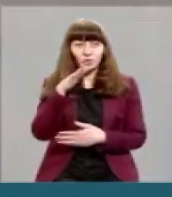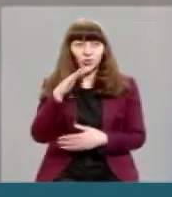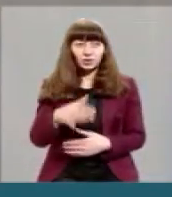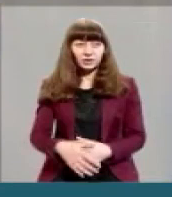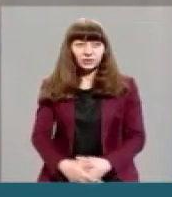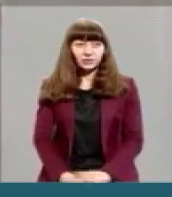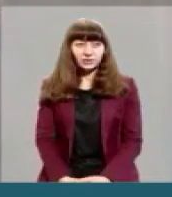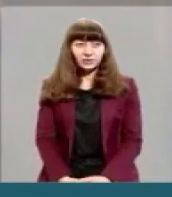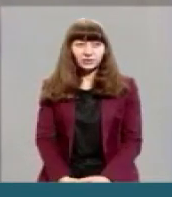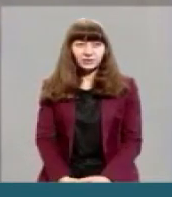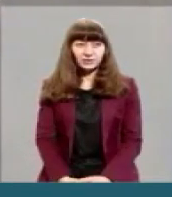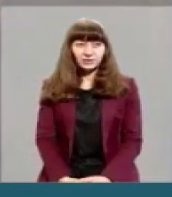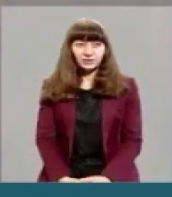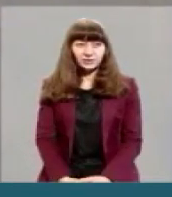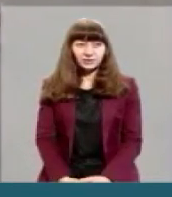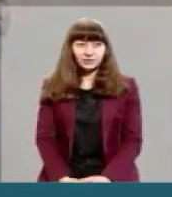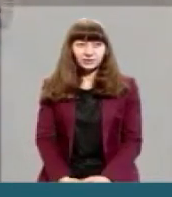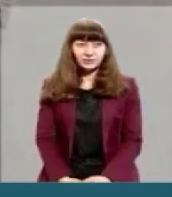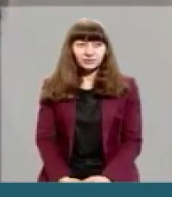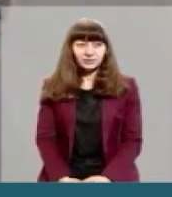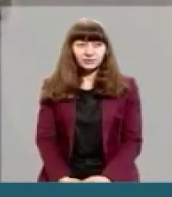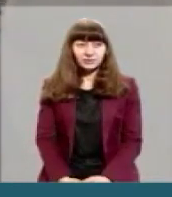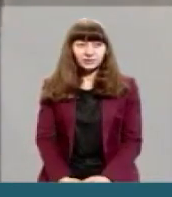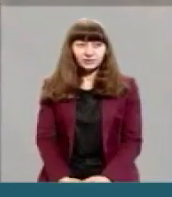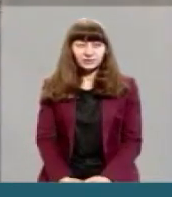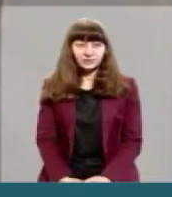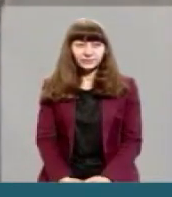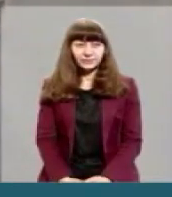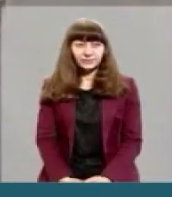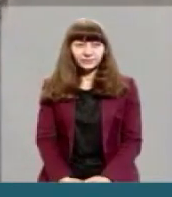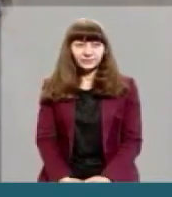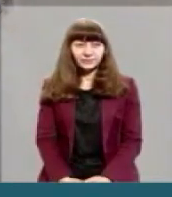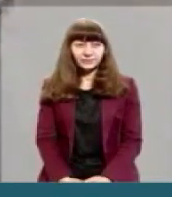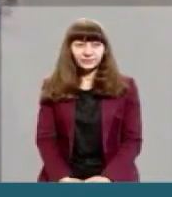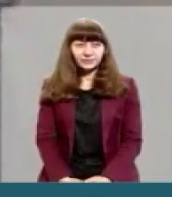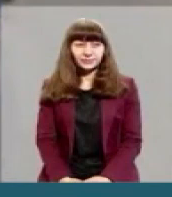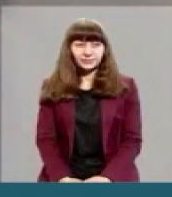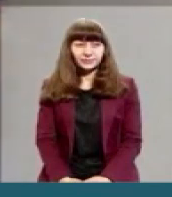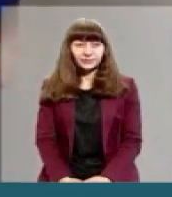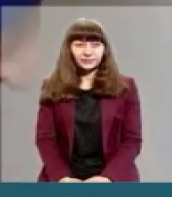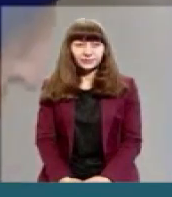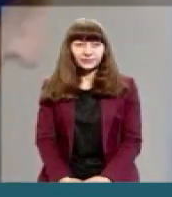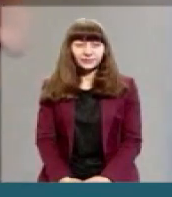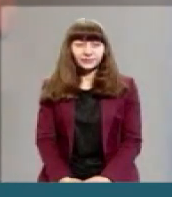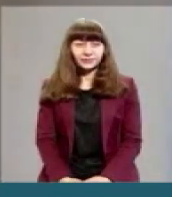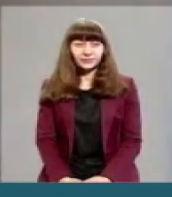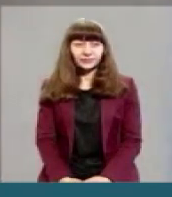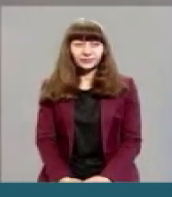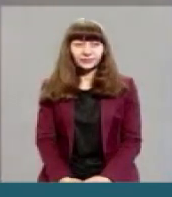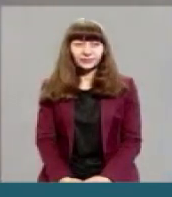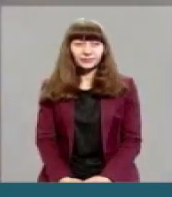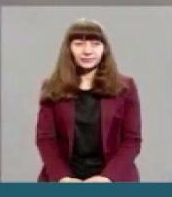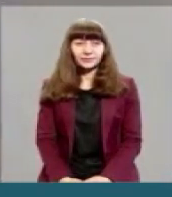Я выйти не могу. Я боюсь. Я здесь вот ходила кое-как. Вон этим